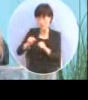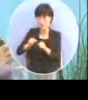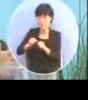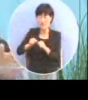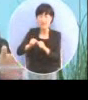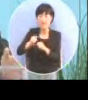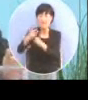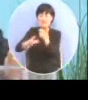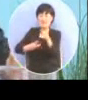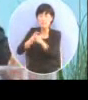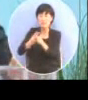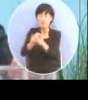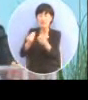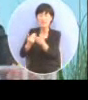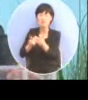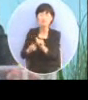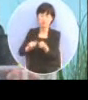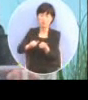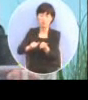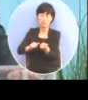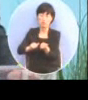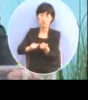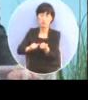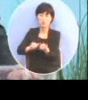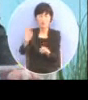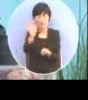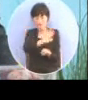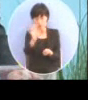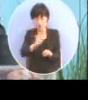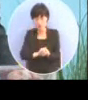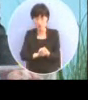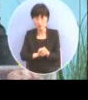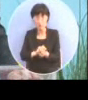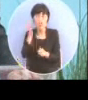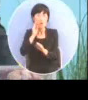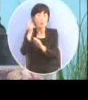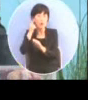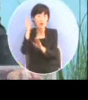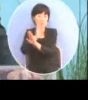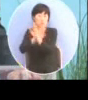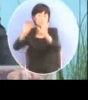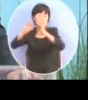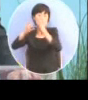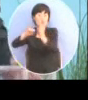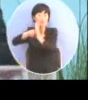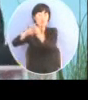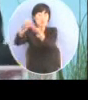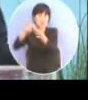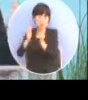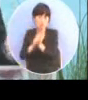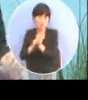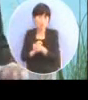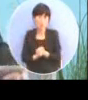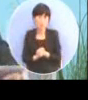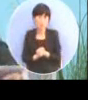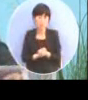주노. À, rất nhiều người nhìn tôi ngày đó bảo ông mà cứ làm như vậy chỉ 35 ông chết, nhưng mà 30 năm tôi không có chết. Tôi tin chắc rằng Chúa cho tôi chìa khóa thiên